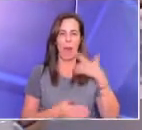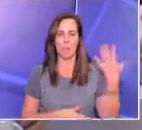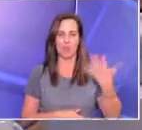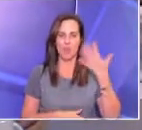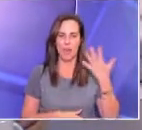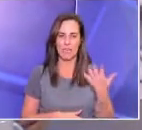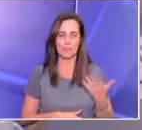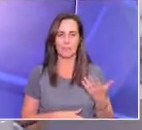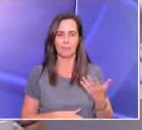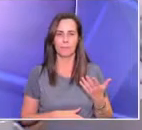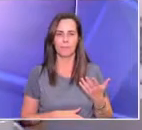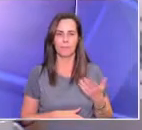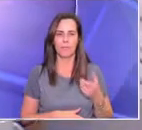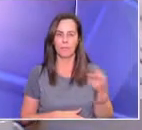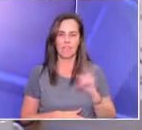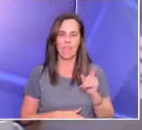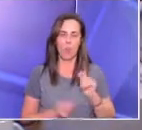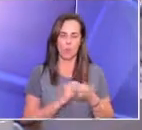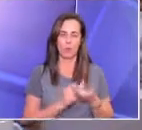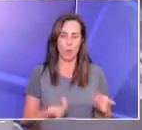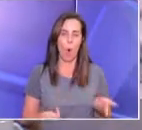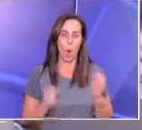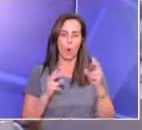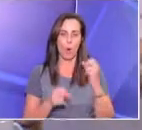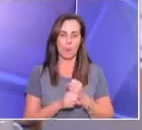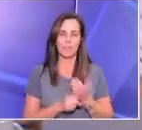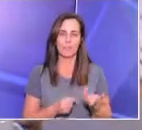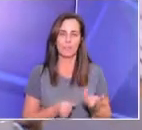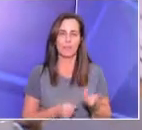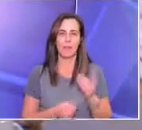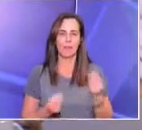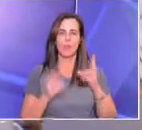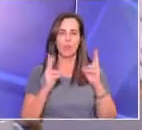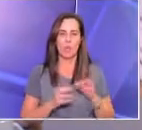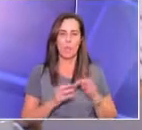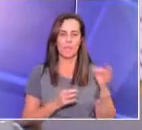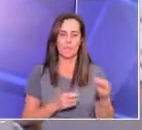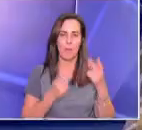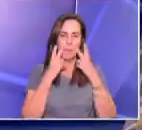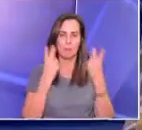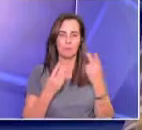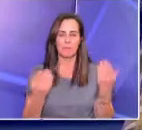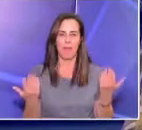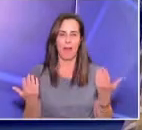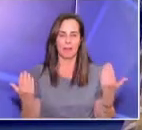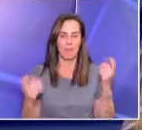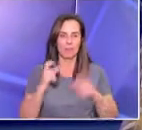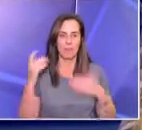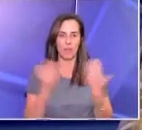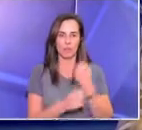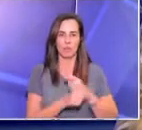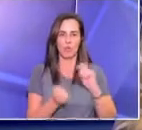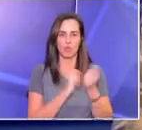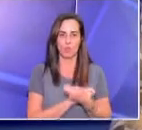ואנחנו יודעים את זה, וזה לא זז. אוקיי, הם עושים את הקדנציה שלהם, אבל משהו תקוע בפריפריה, והם מחפשים את הכוחות החדשים לעשות